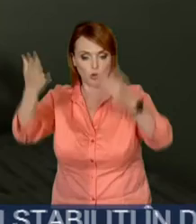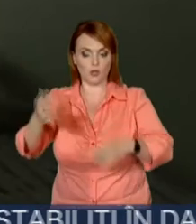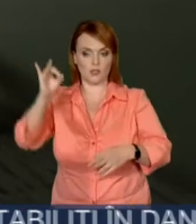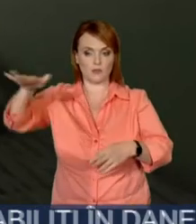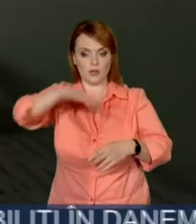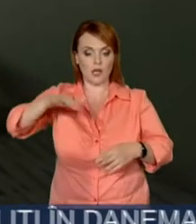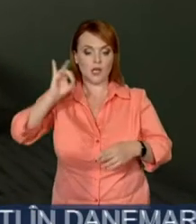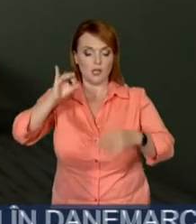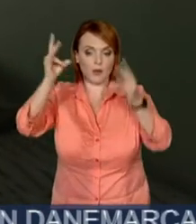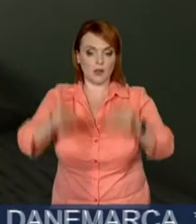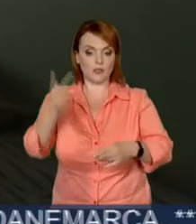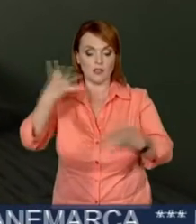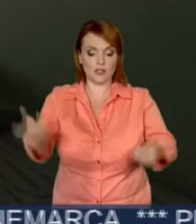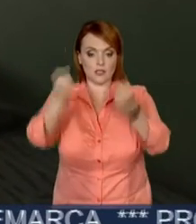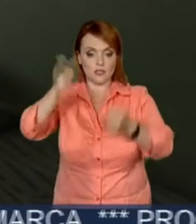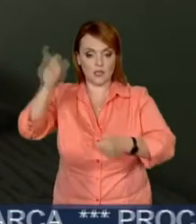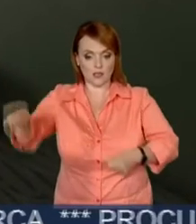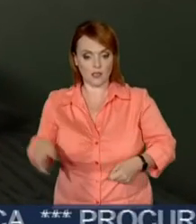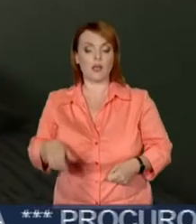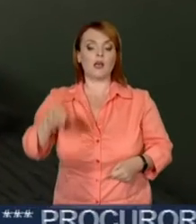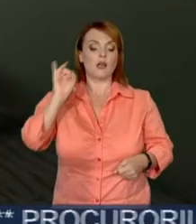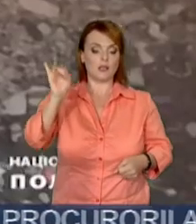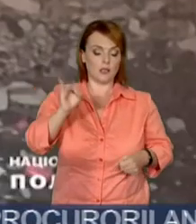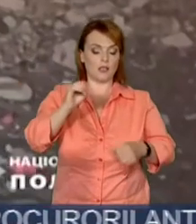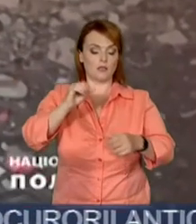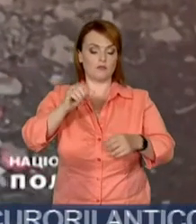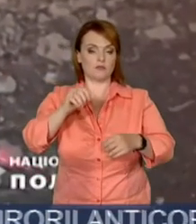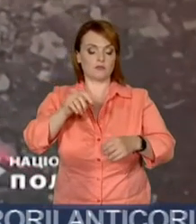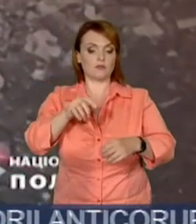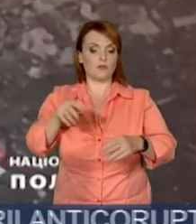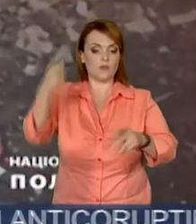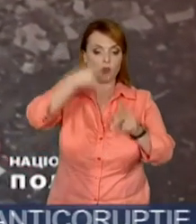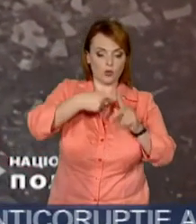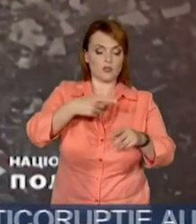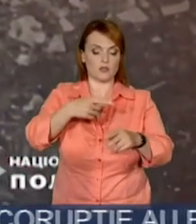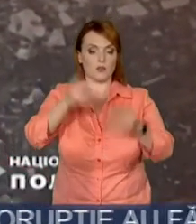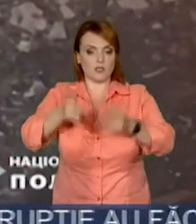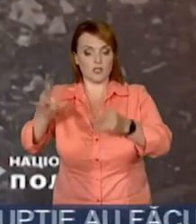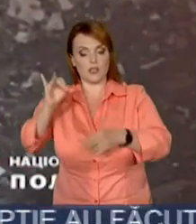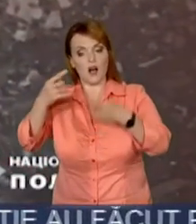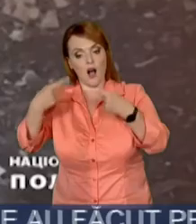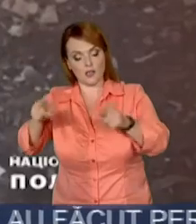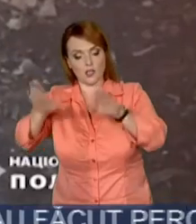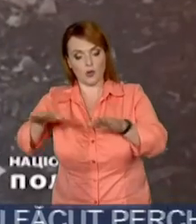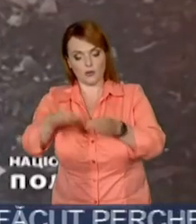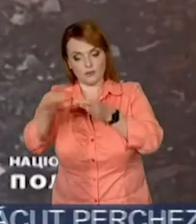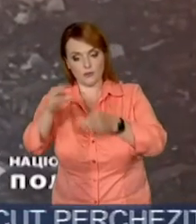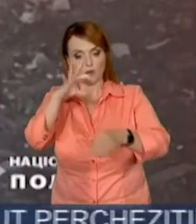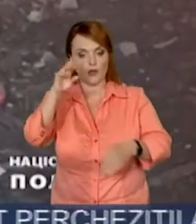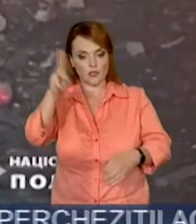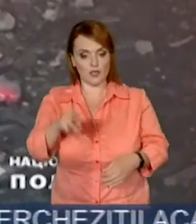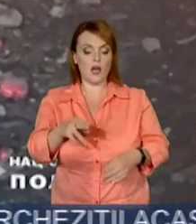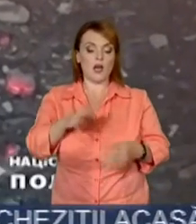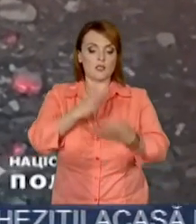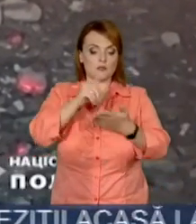2 salvatori. Sub atacuri de artilerie și lansatoare Grad și Uragan s-au aflat și alte localități din regiunea Donețk. Sunt raportați